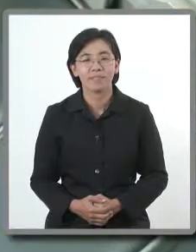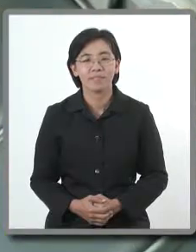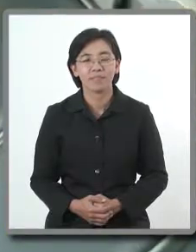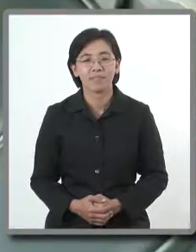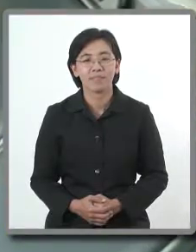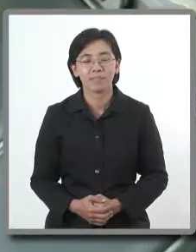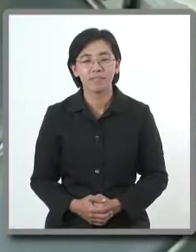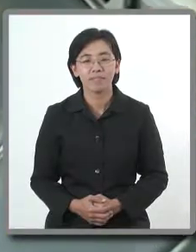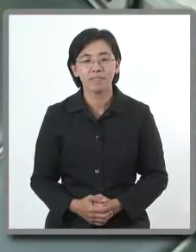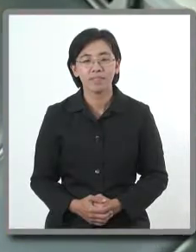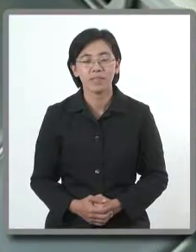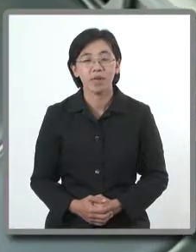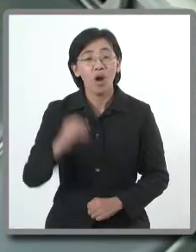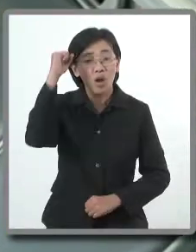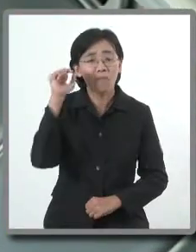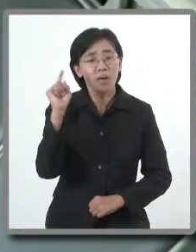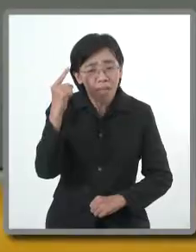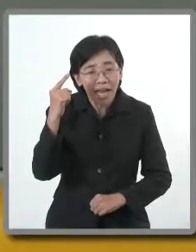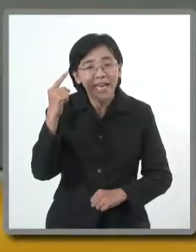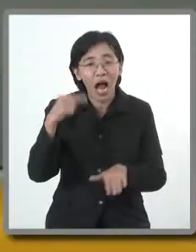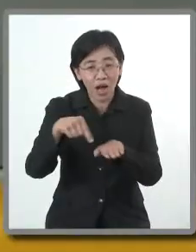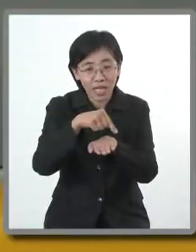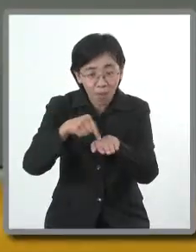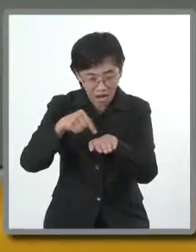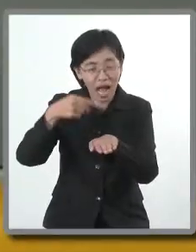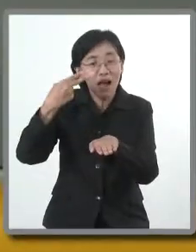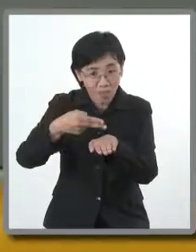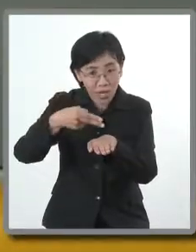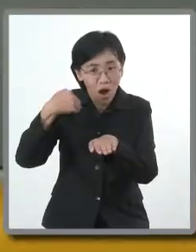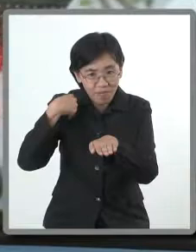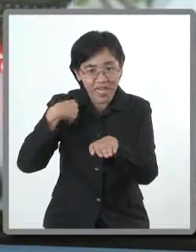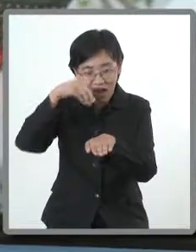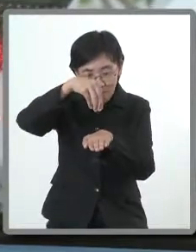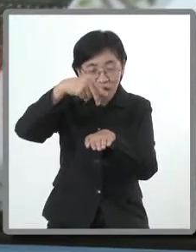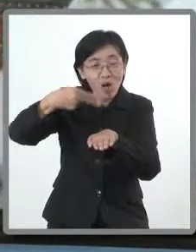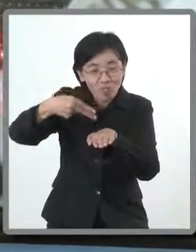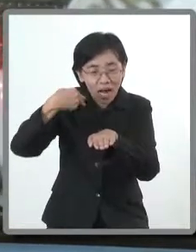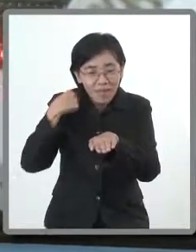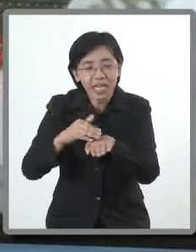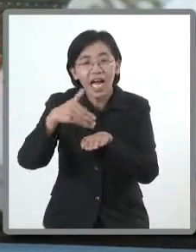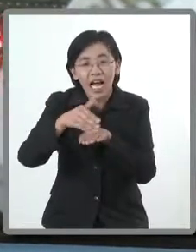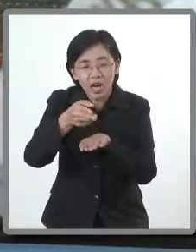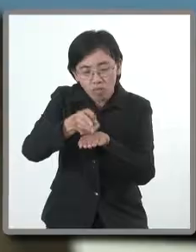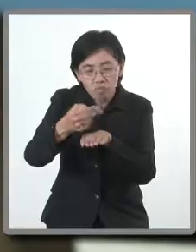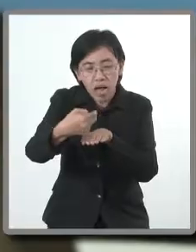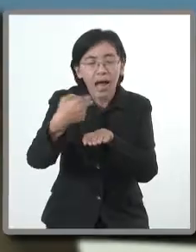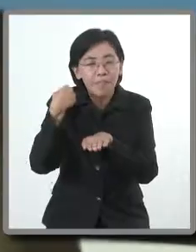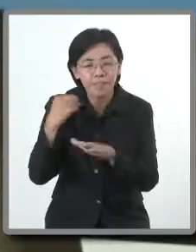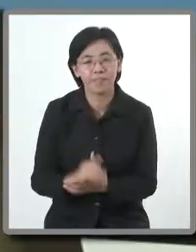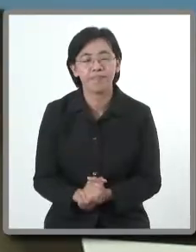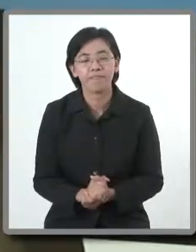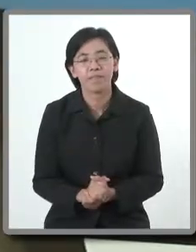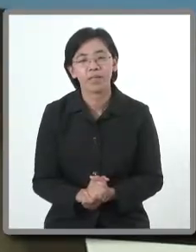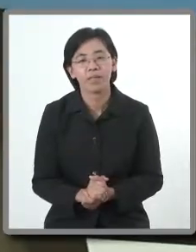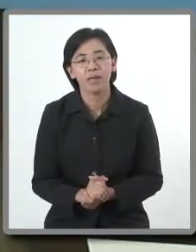รถโดยสารใหม่มีกล้องวงจรปิดภายในตัวรถและข้างนอกรถค่ะมีกล้องหน้ากล้องหลังภายข้